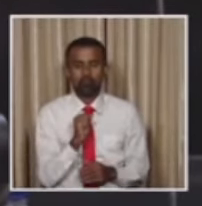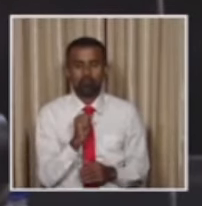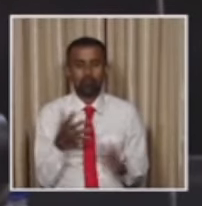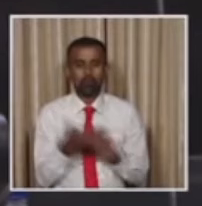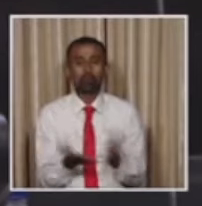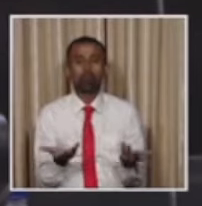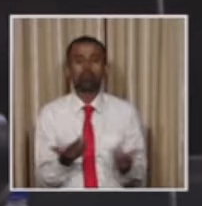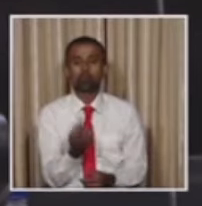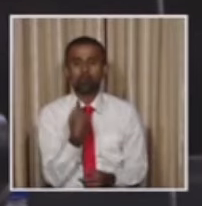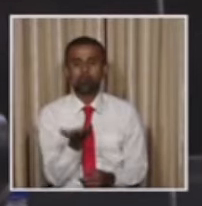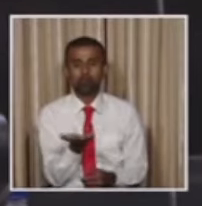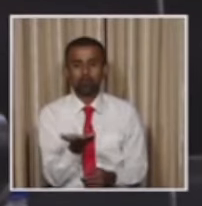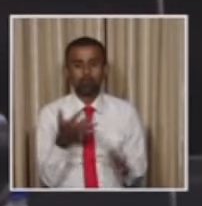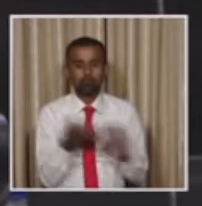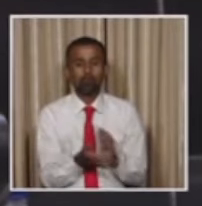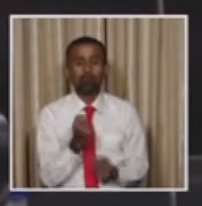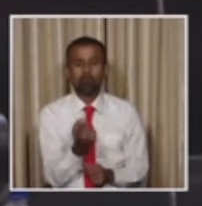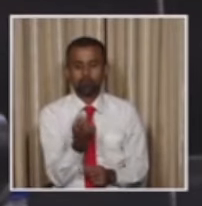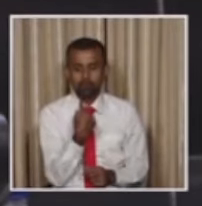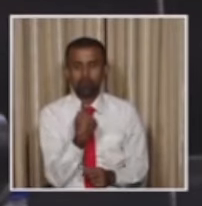වැරද්ද? මේකේ වැරද්ද මොකද්ද?